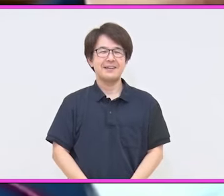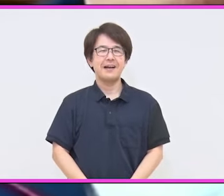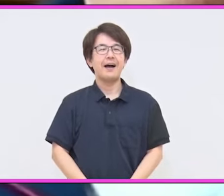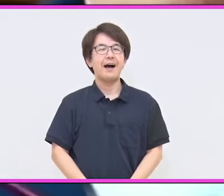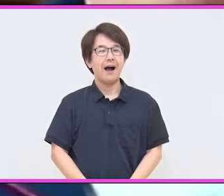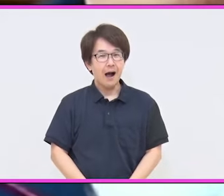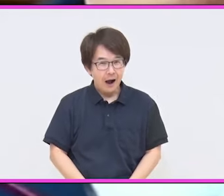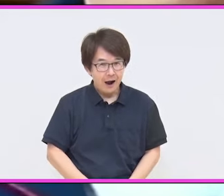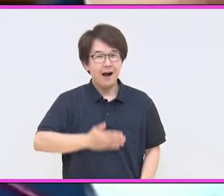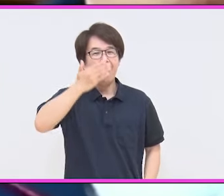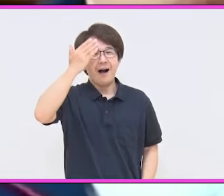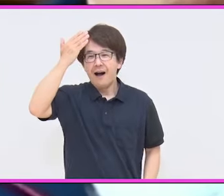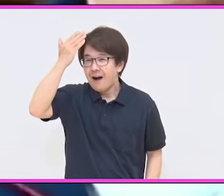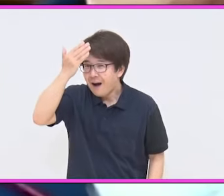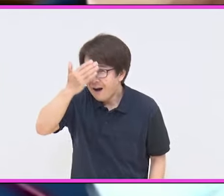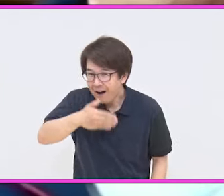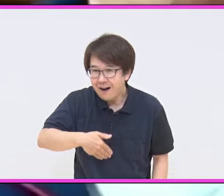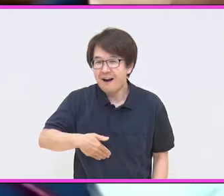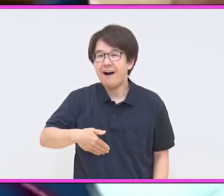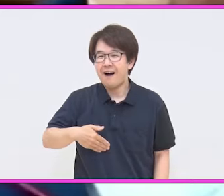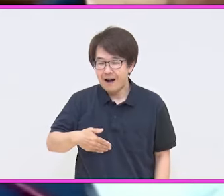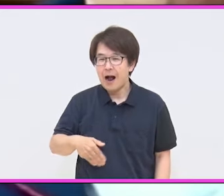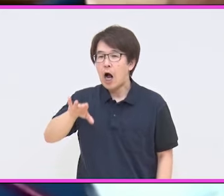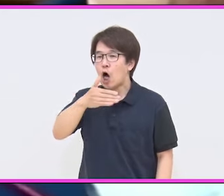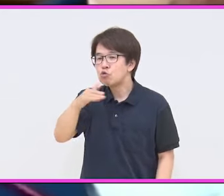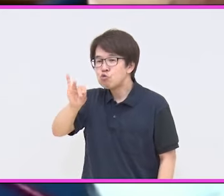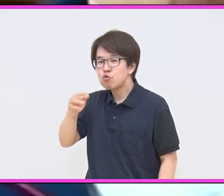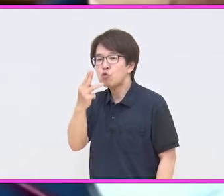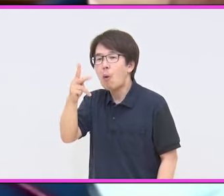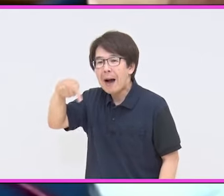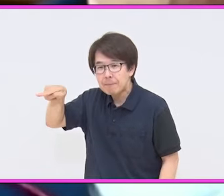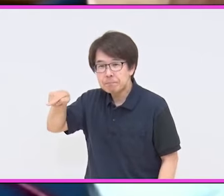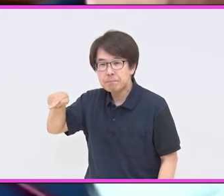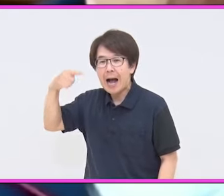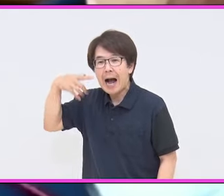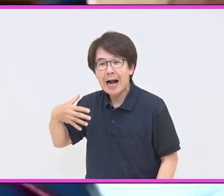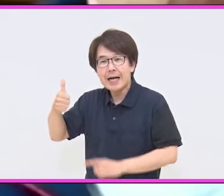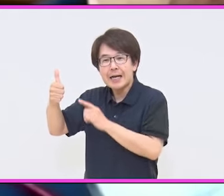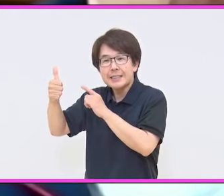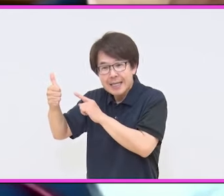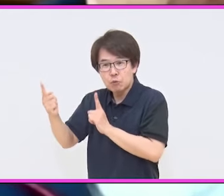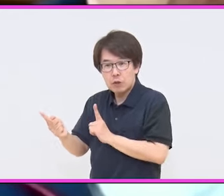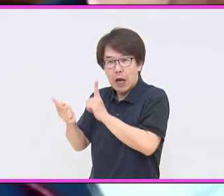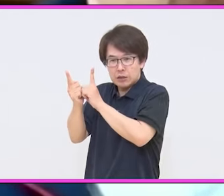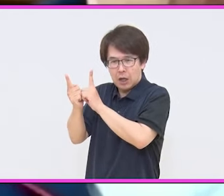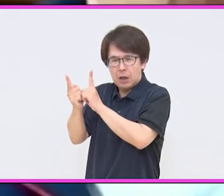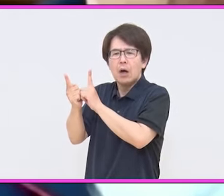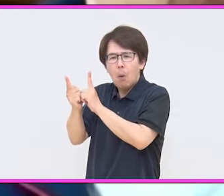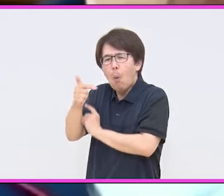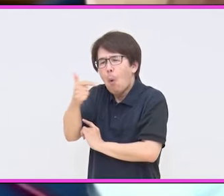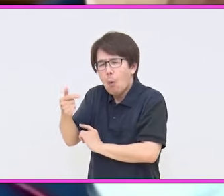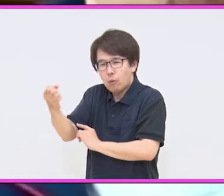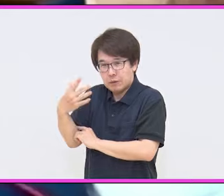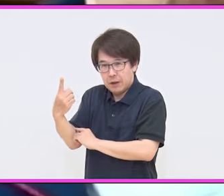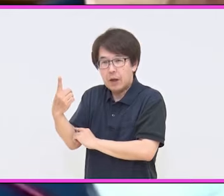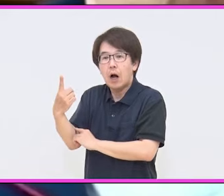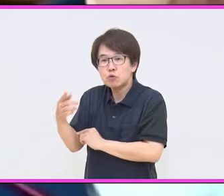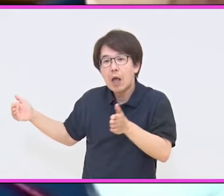そのグッドマン博士との出会いが大きかったということなんですが、それまでスポーツのご経験はあったんですか？